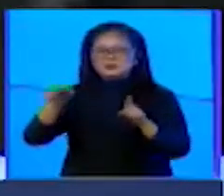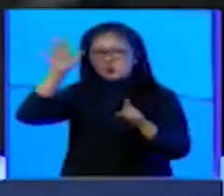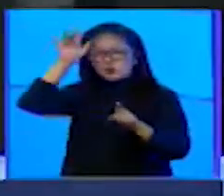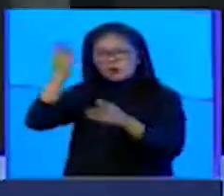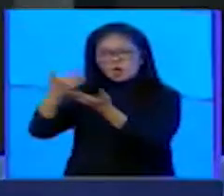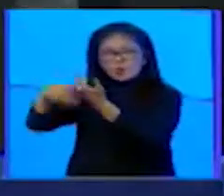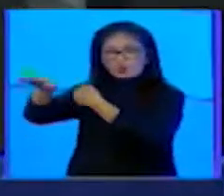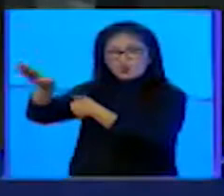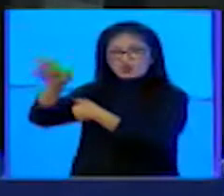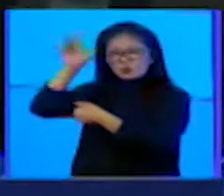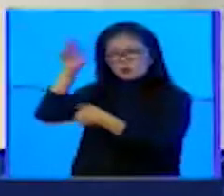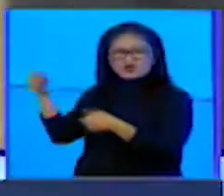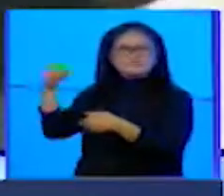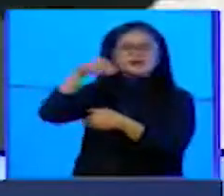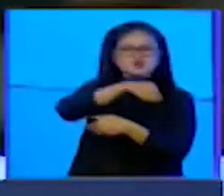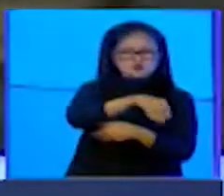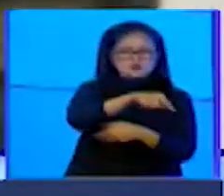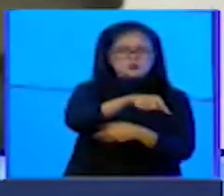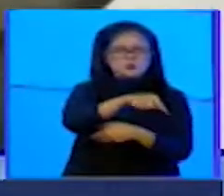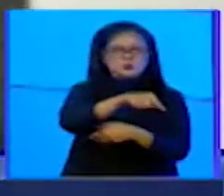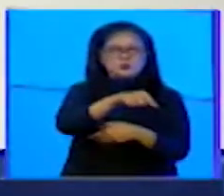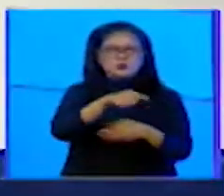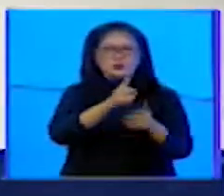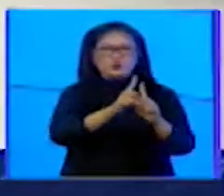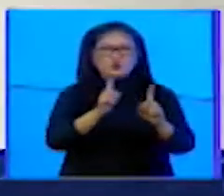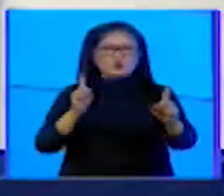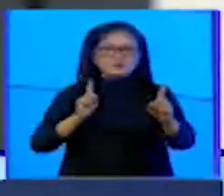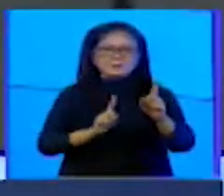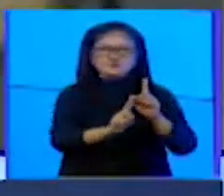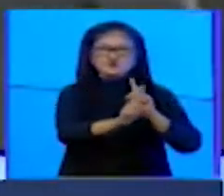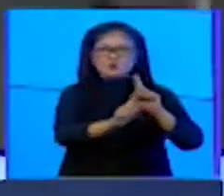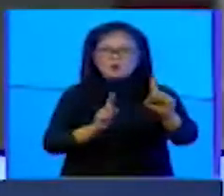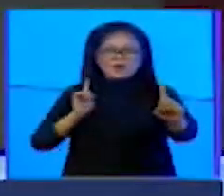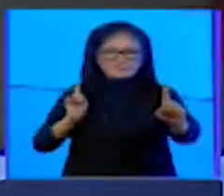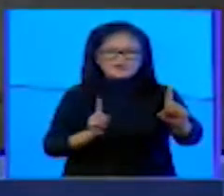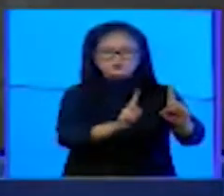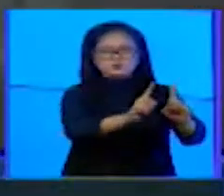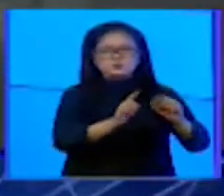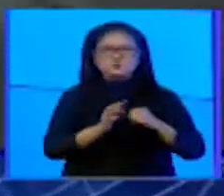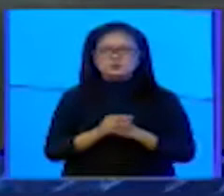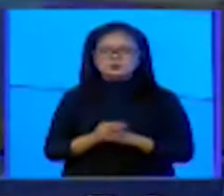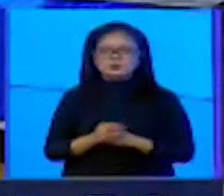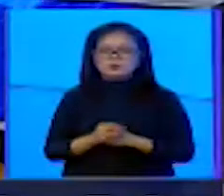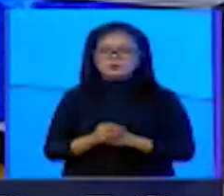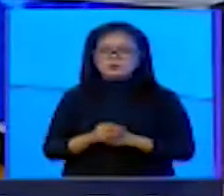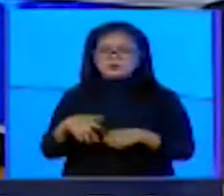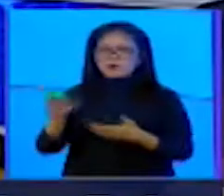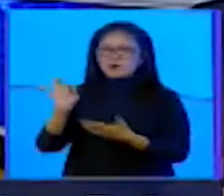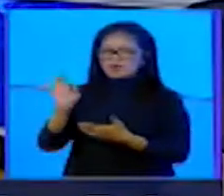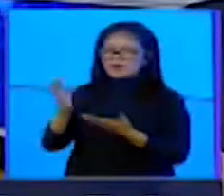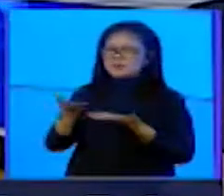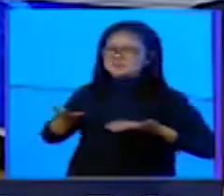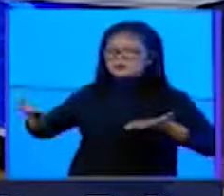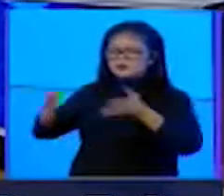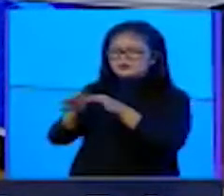pasien positif yang sementara kemarin masih isolasi mandiri di rumah masing-masing. Begitu Mas Tommy. Baik, dan kondisi penambahan yang